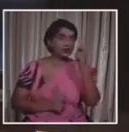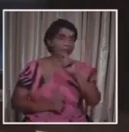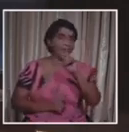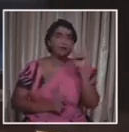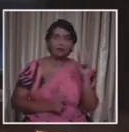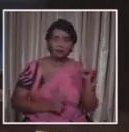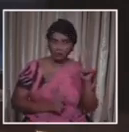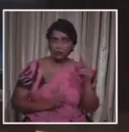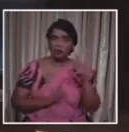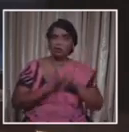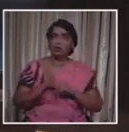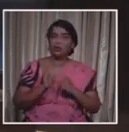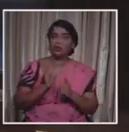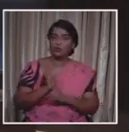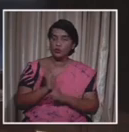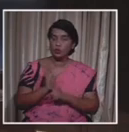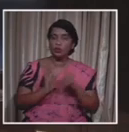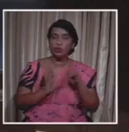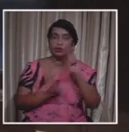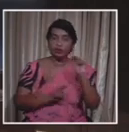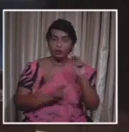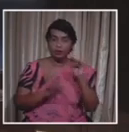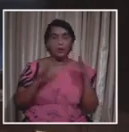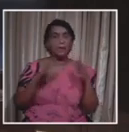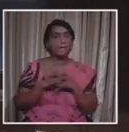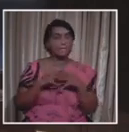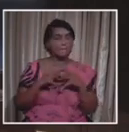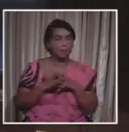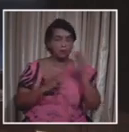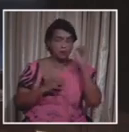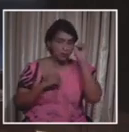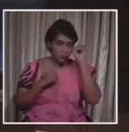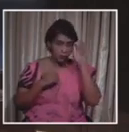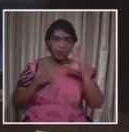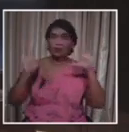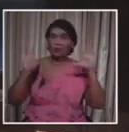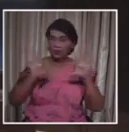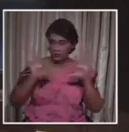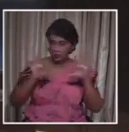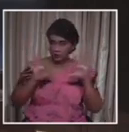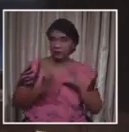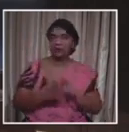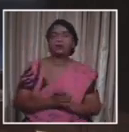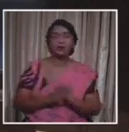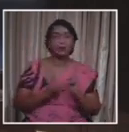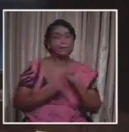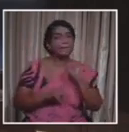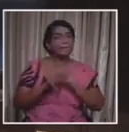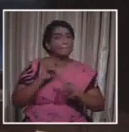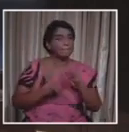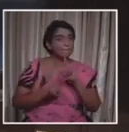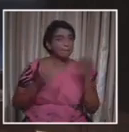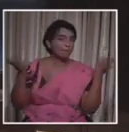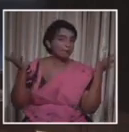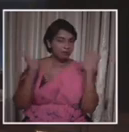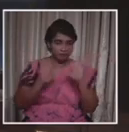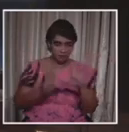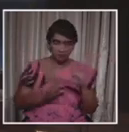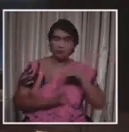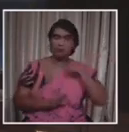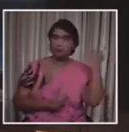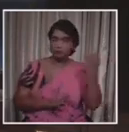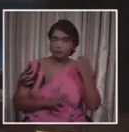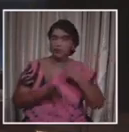2022 ජූලි මස 20 වැනි බදාදා පූර්ව භාග 10ට පාර්ලිමේන්තුව රැස්වී